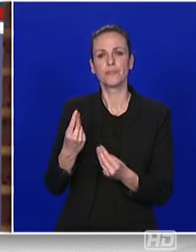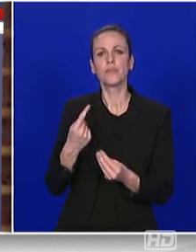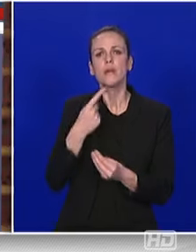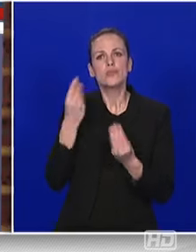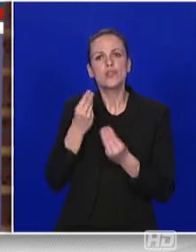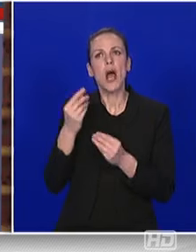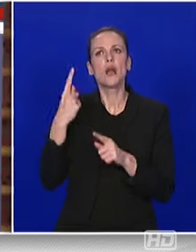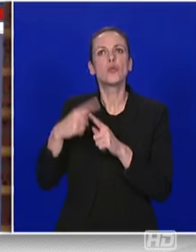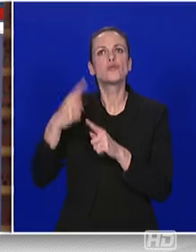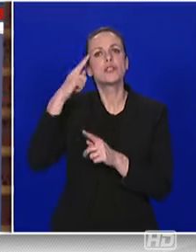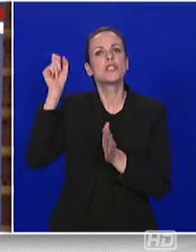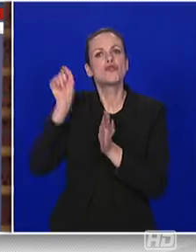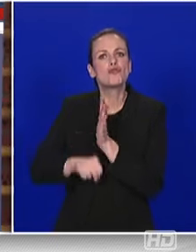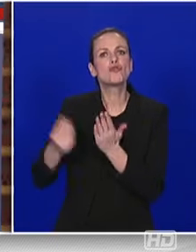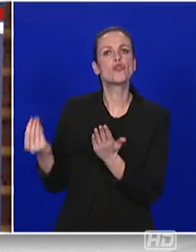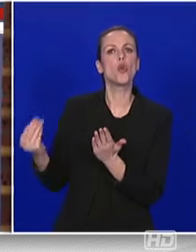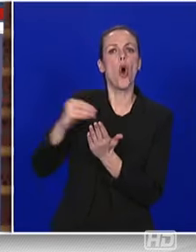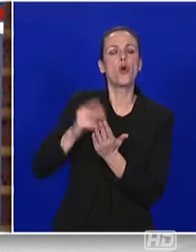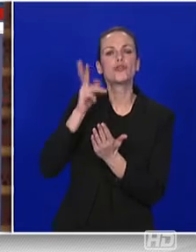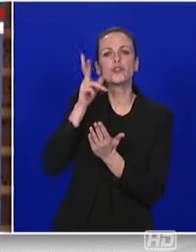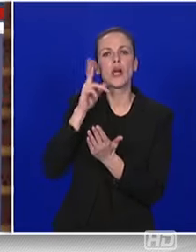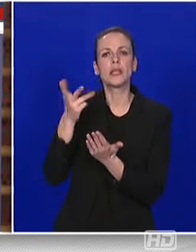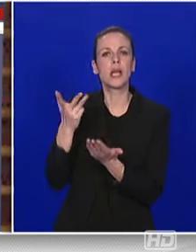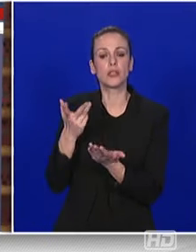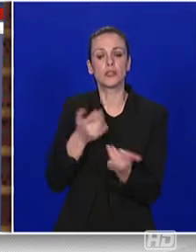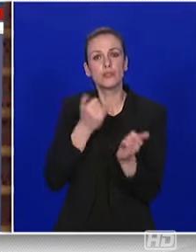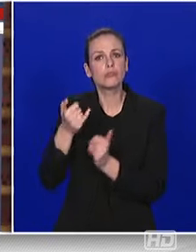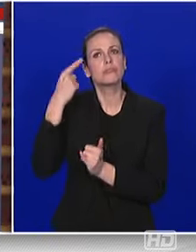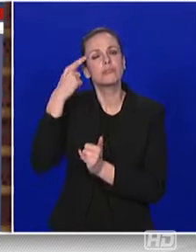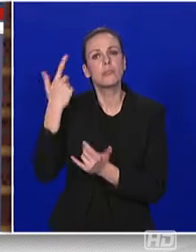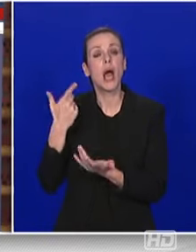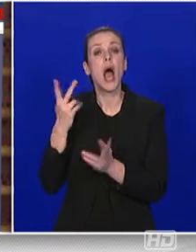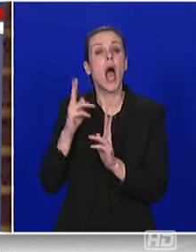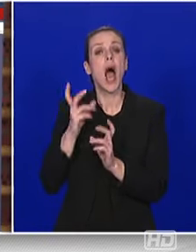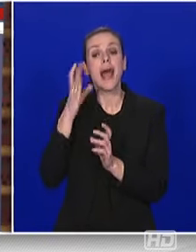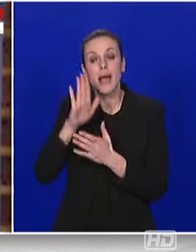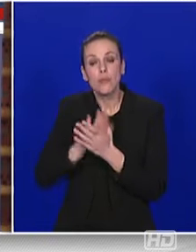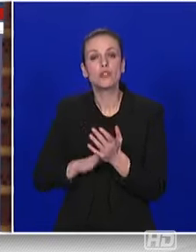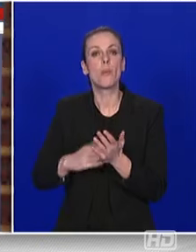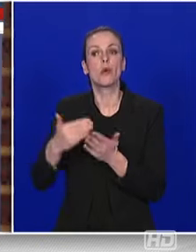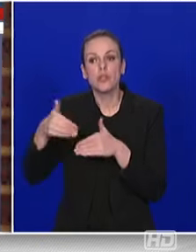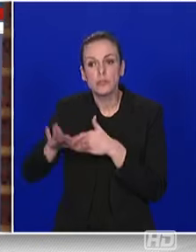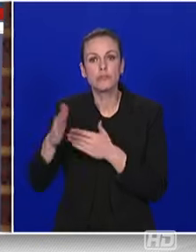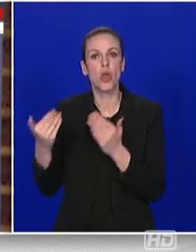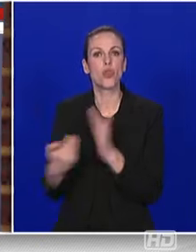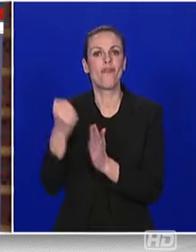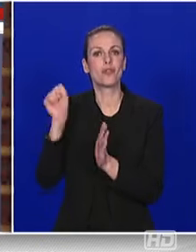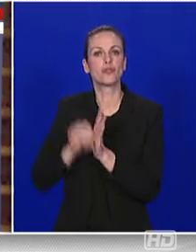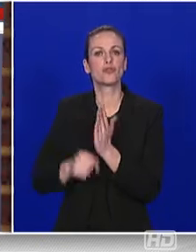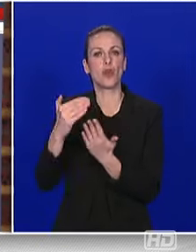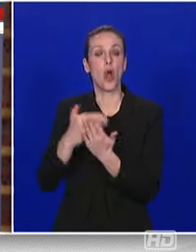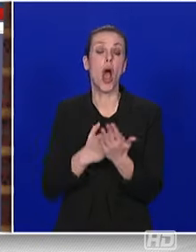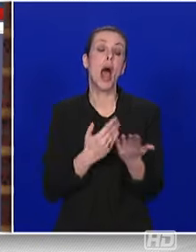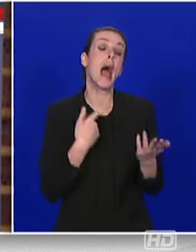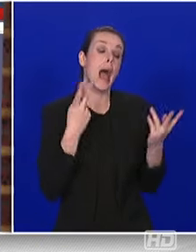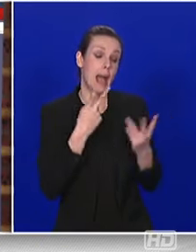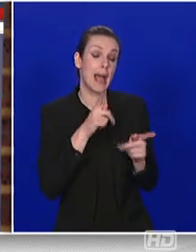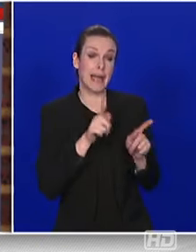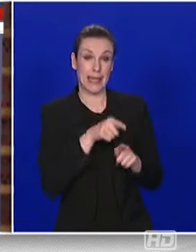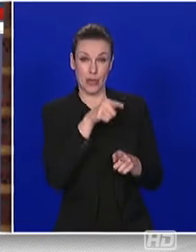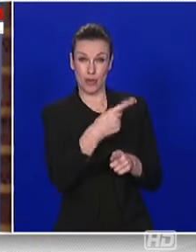mjerama se za sada razmišlja i kad bi se one mogle uvesti? Pa naravno, evo, kao što ste i